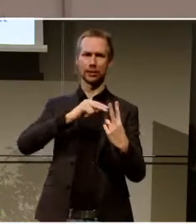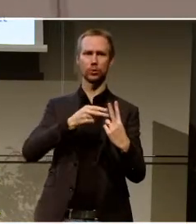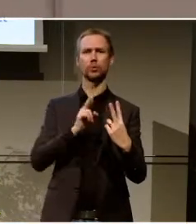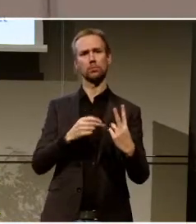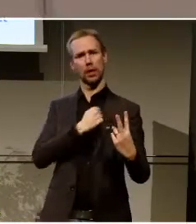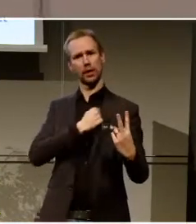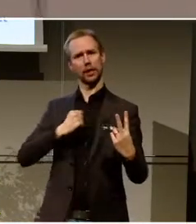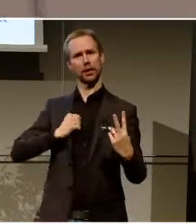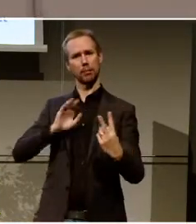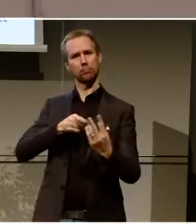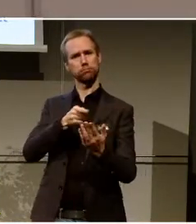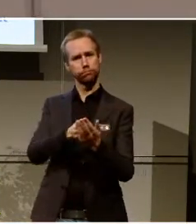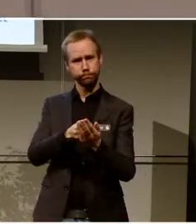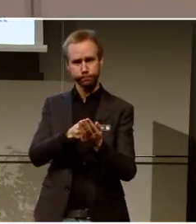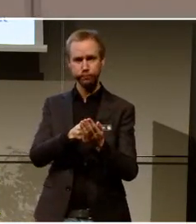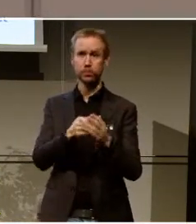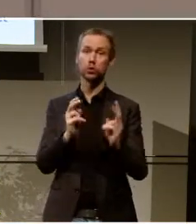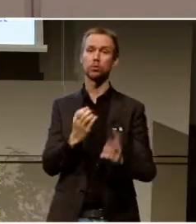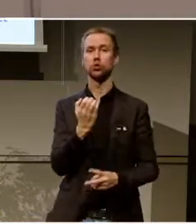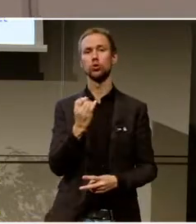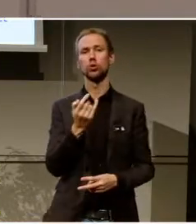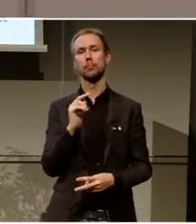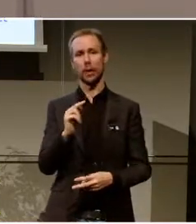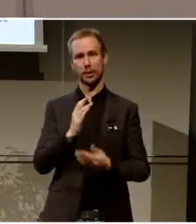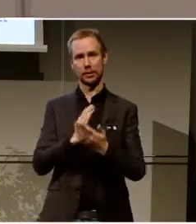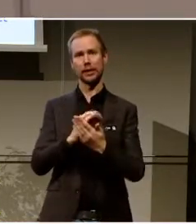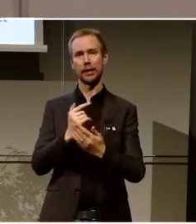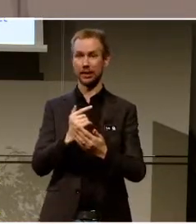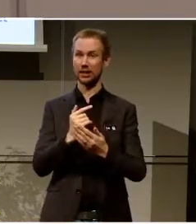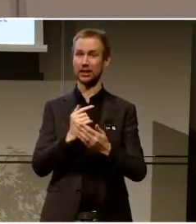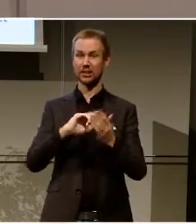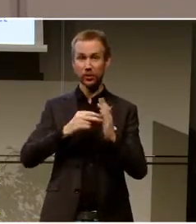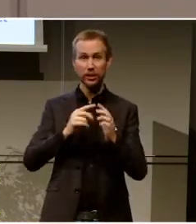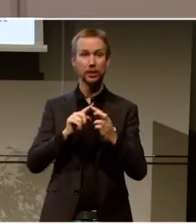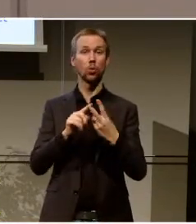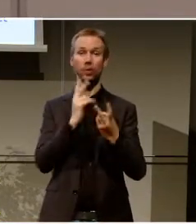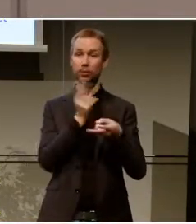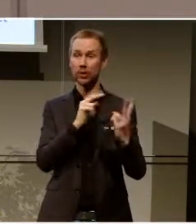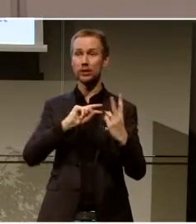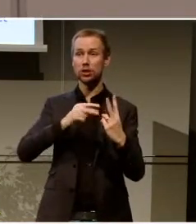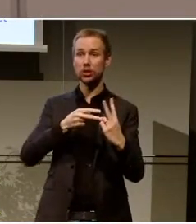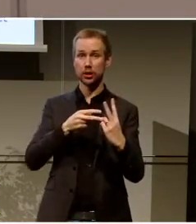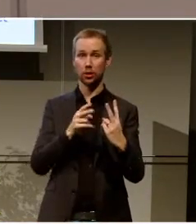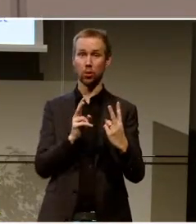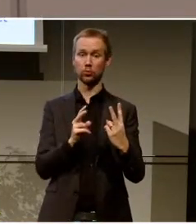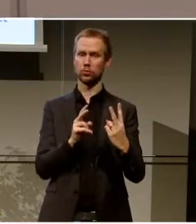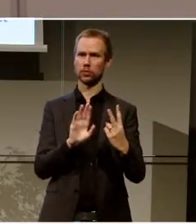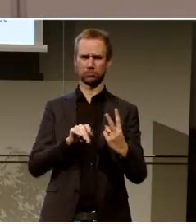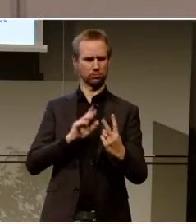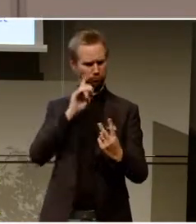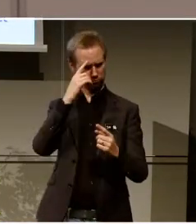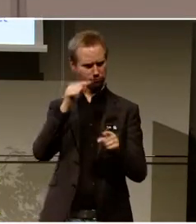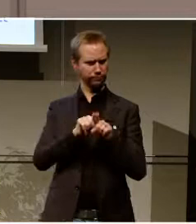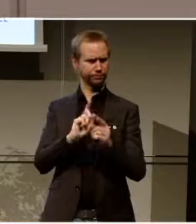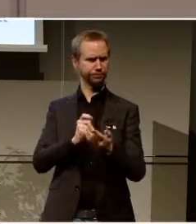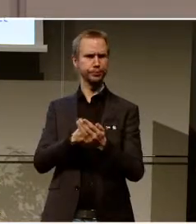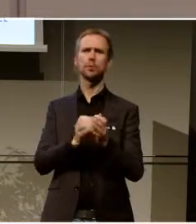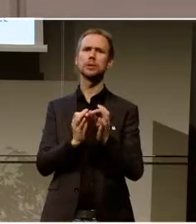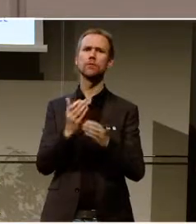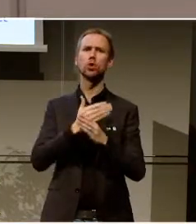Det finns en informations- och cybersäkerhetsstrategi och det finns en demokratistrategi som antogs här precis innan sommaren.